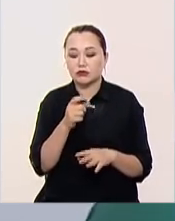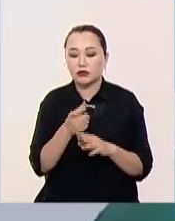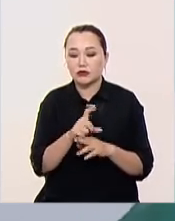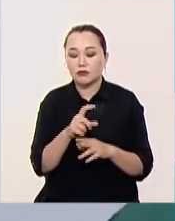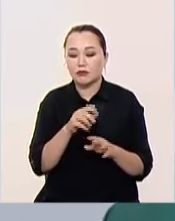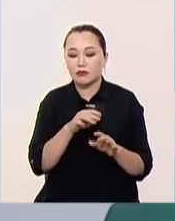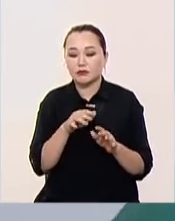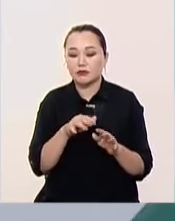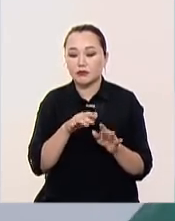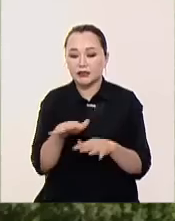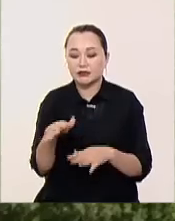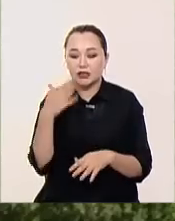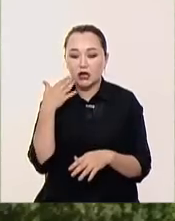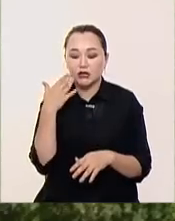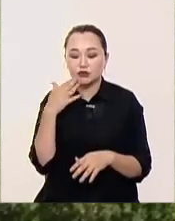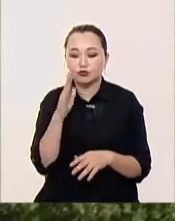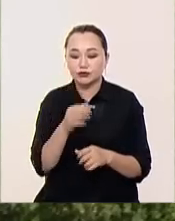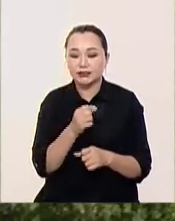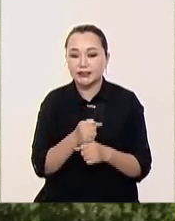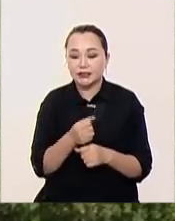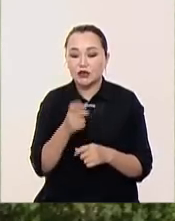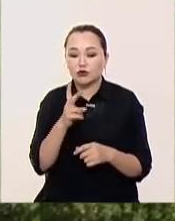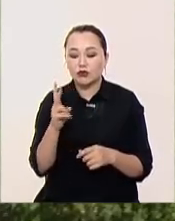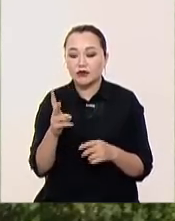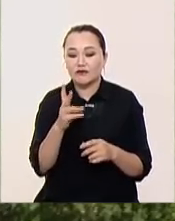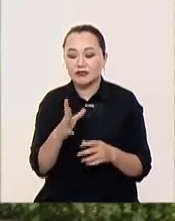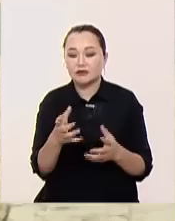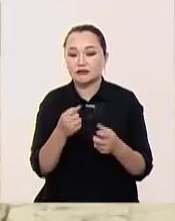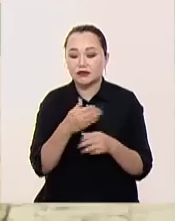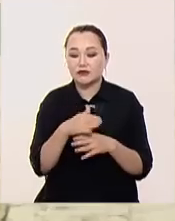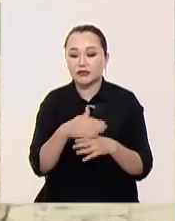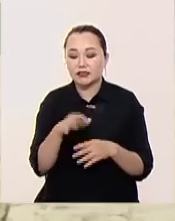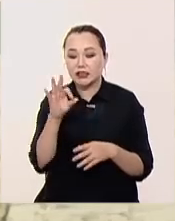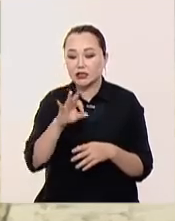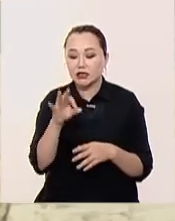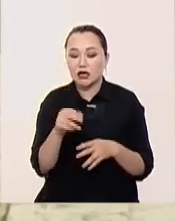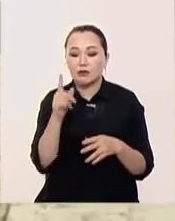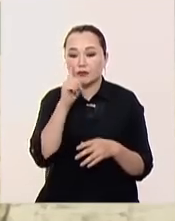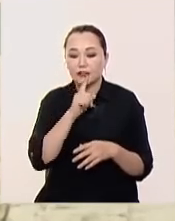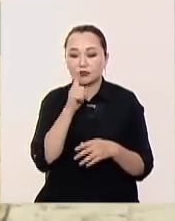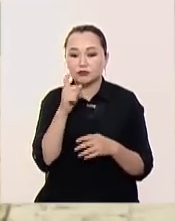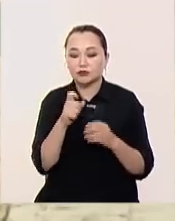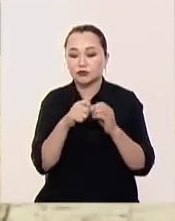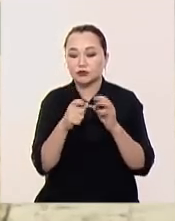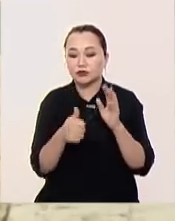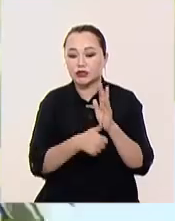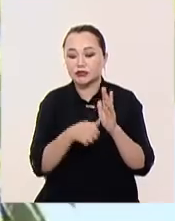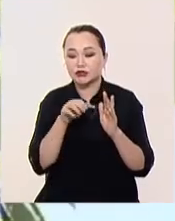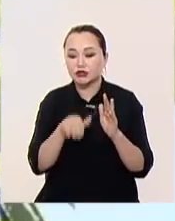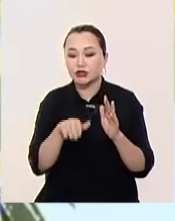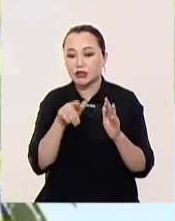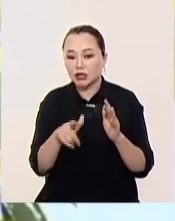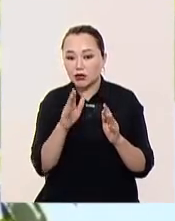процесс жеңілдетеді. Пәтер алғандар үшін жеңілдетілген несие көлемі бір айға шаққанда 116 мың теңге көлемінде